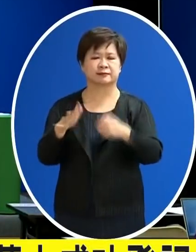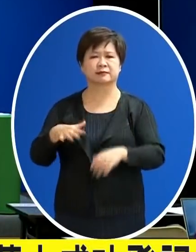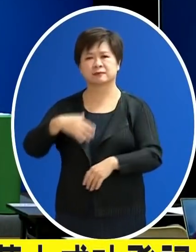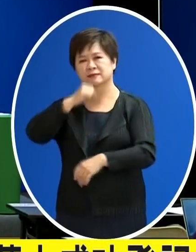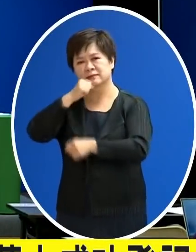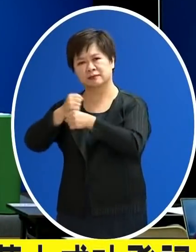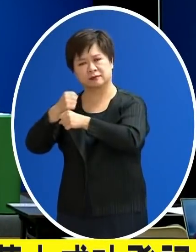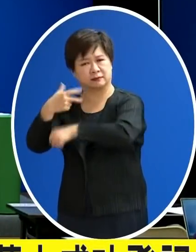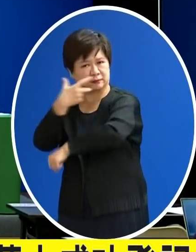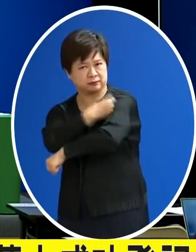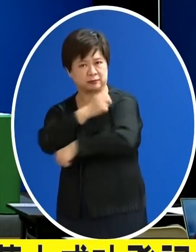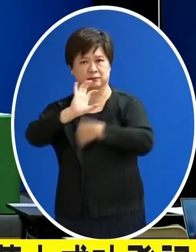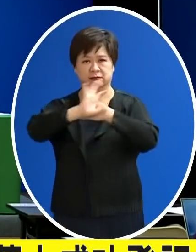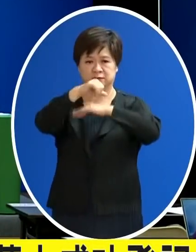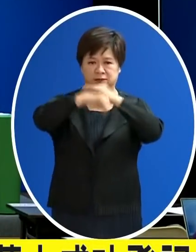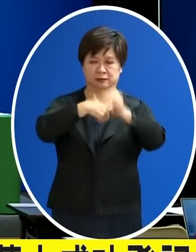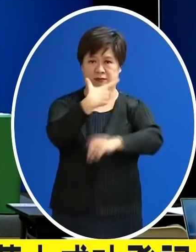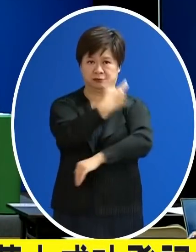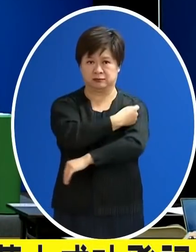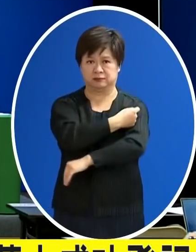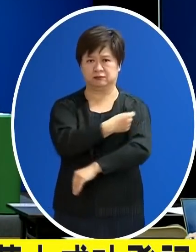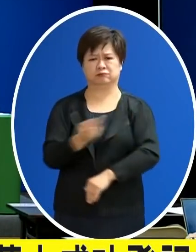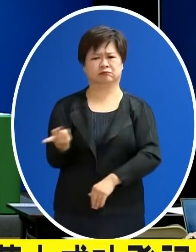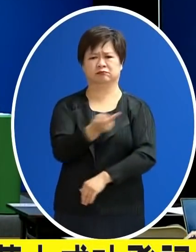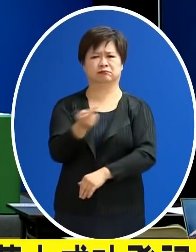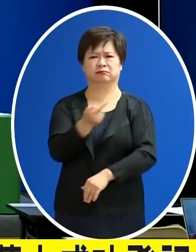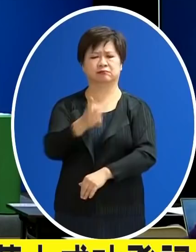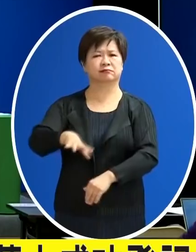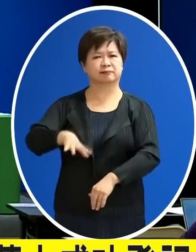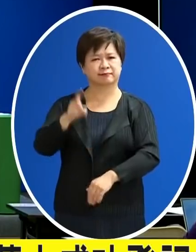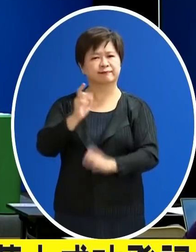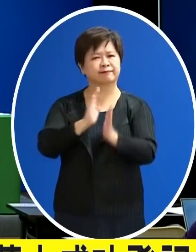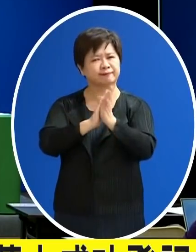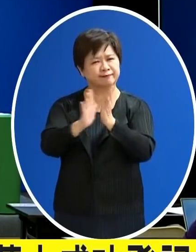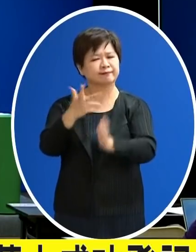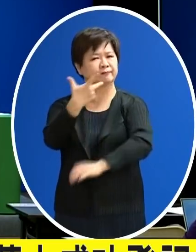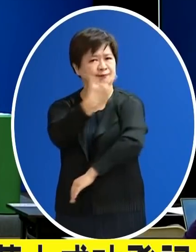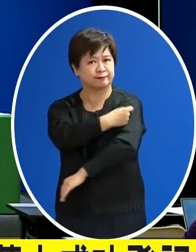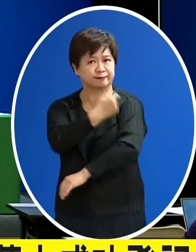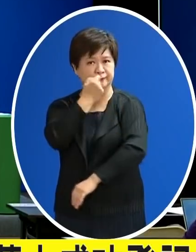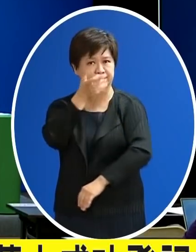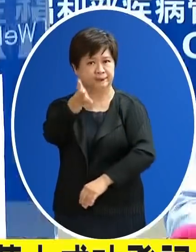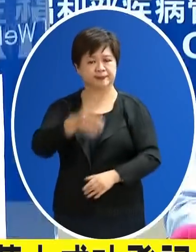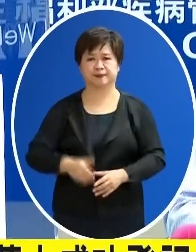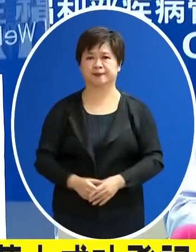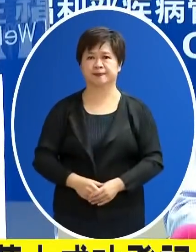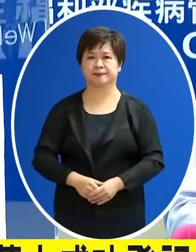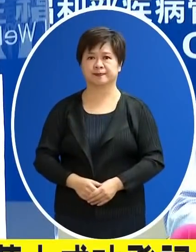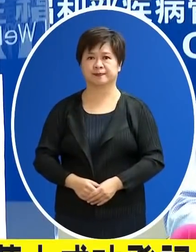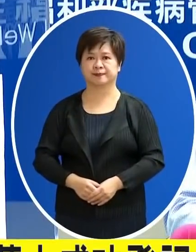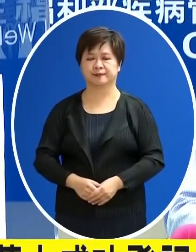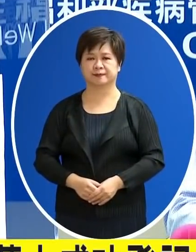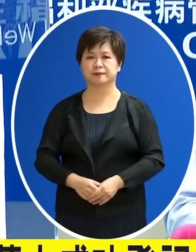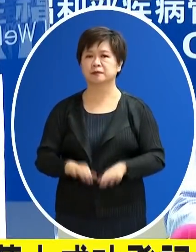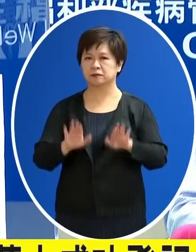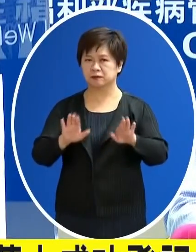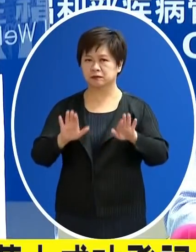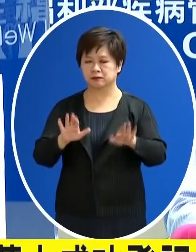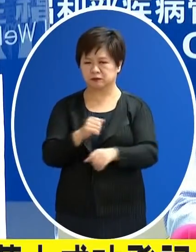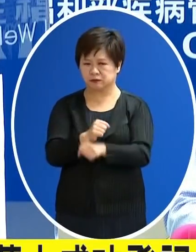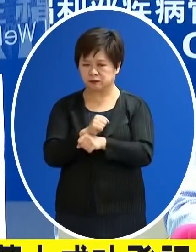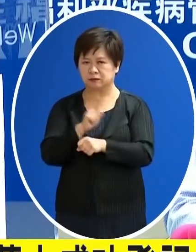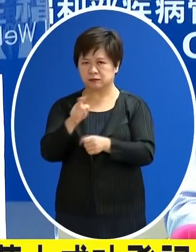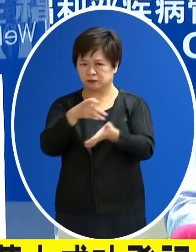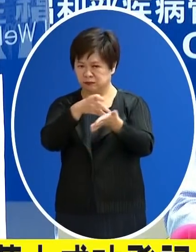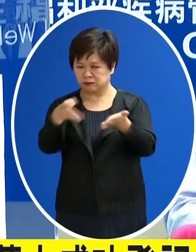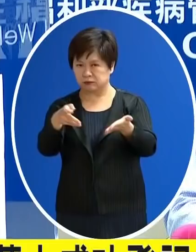是说进口的疫苗，是不是能够让这些人员能够有安排呢？谢谢。 对，这个我们现在有看到他那个相关